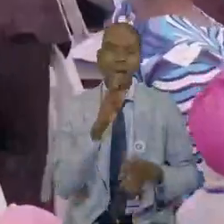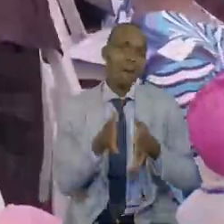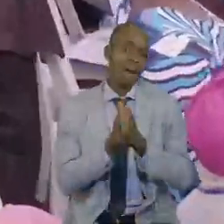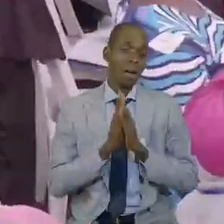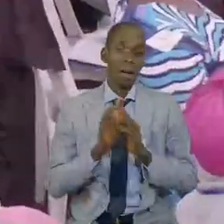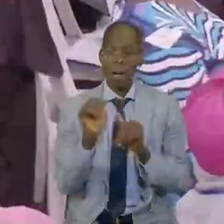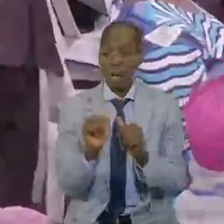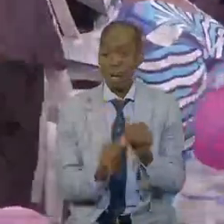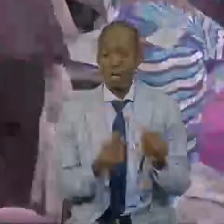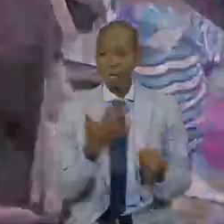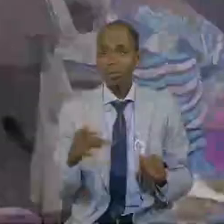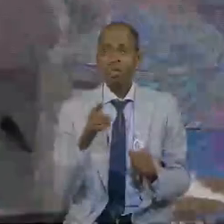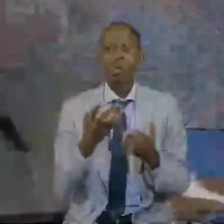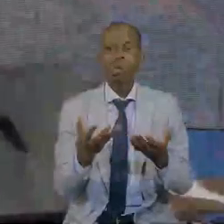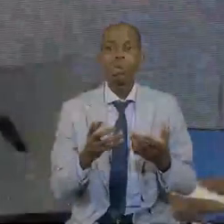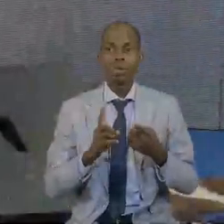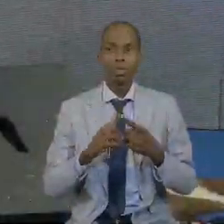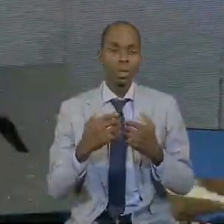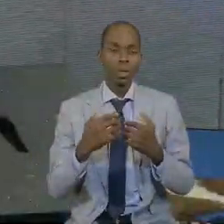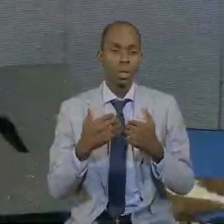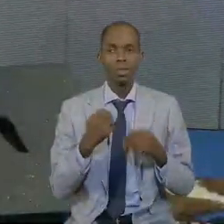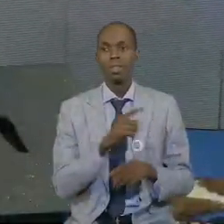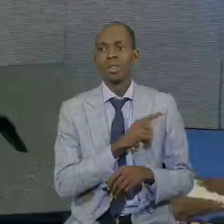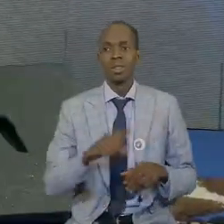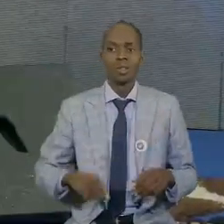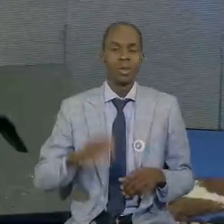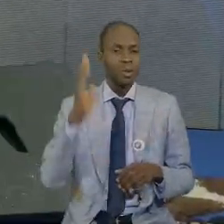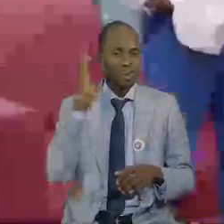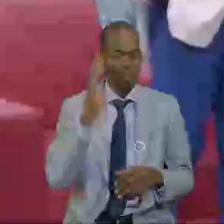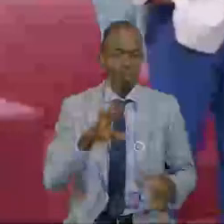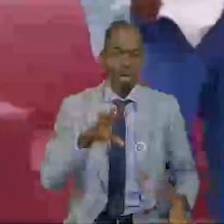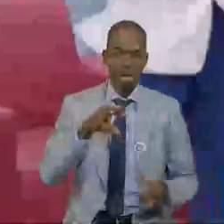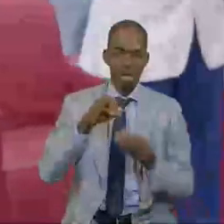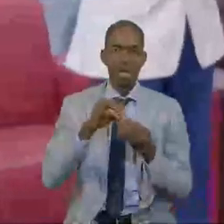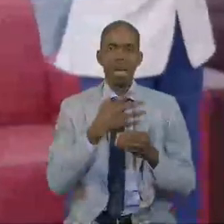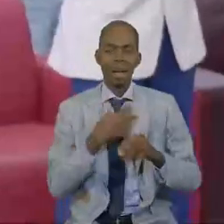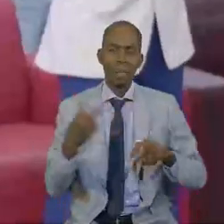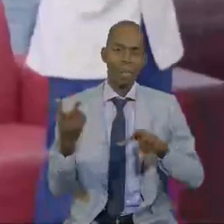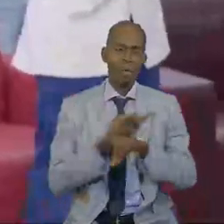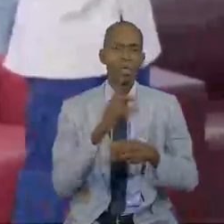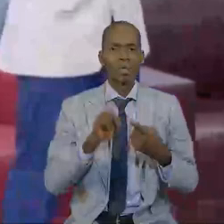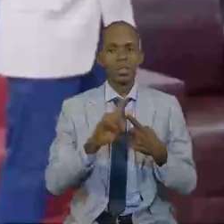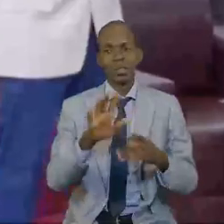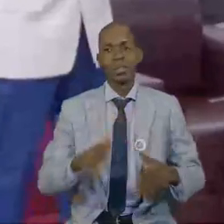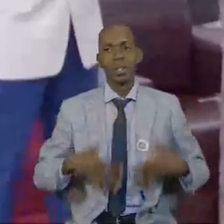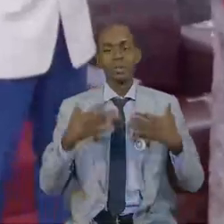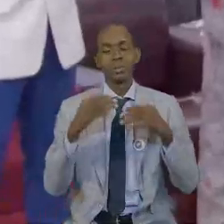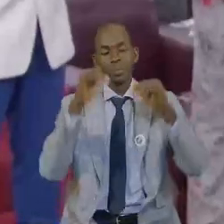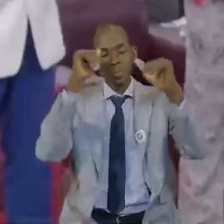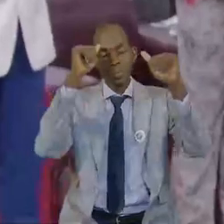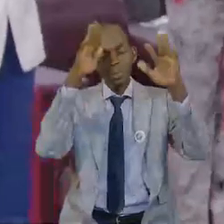everything you want to have, tout ce que tu veux avoir, the Lord will add and multiply. Le Seigneur va ajouter et multiplier. Father,